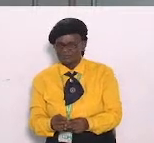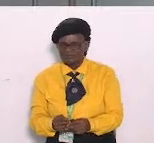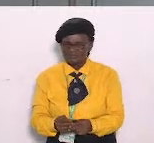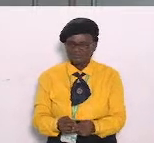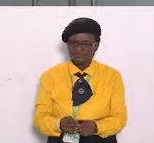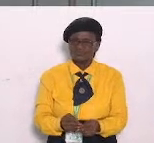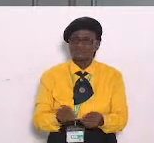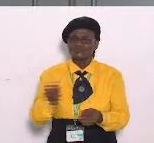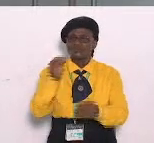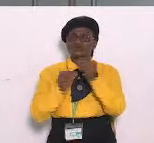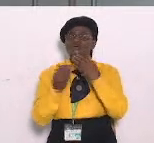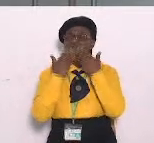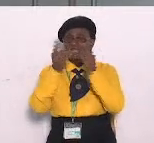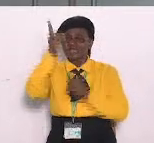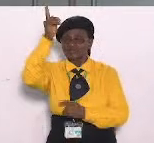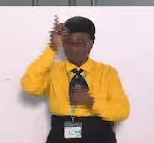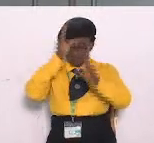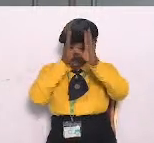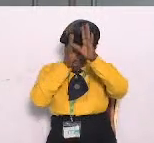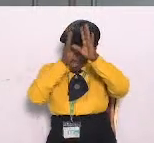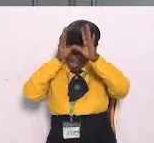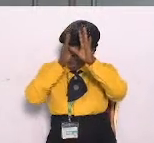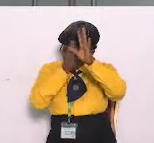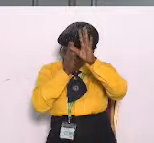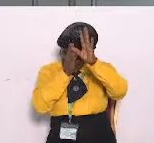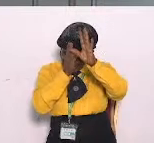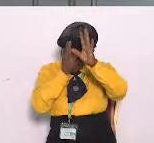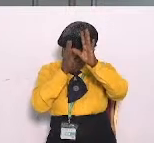nom oh merci